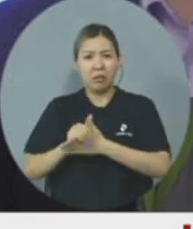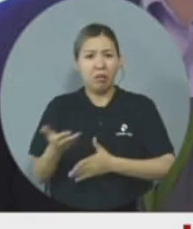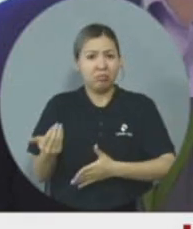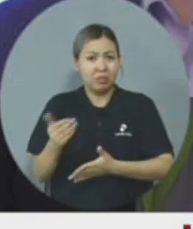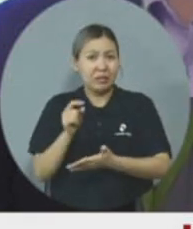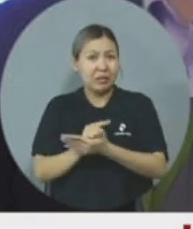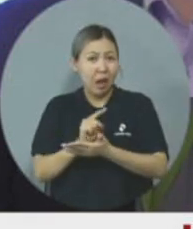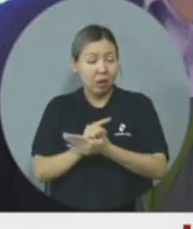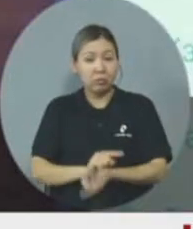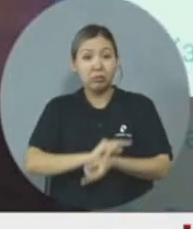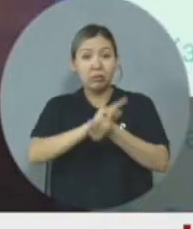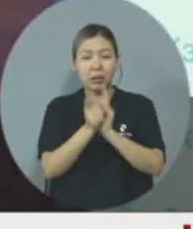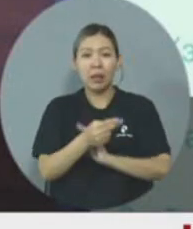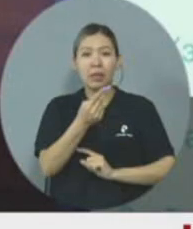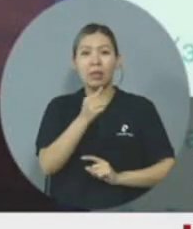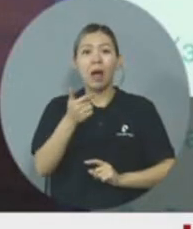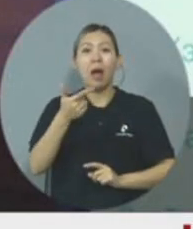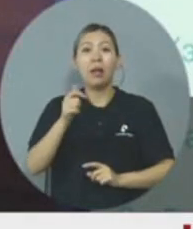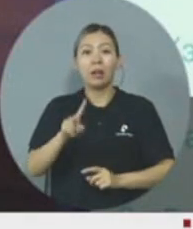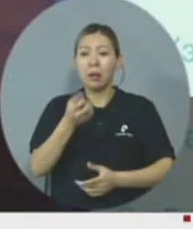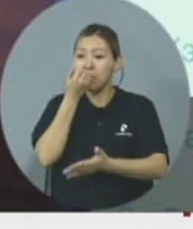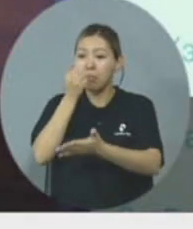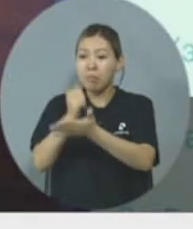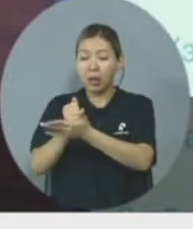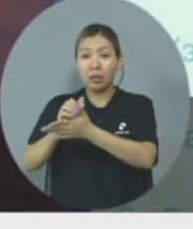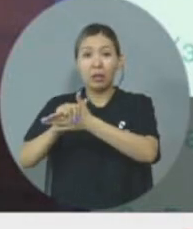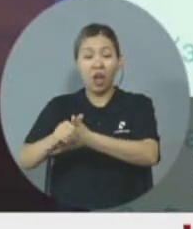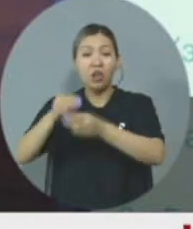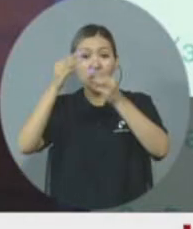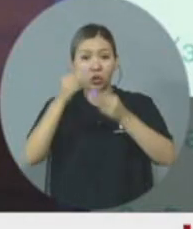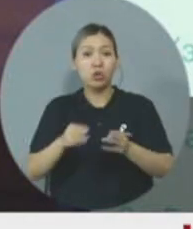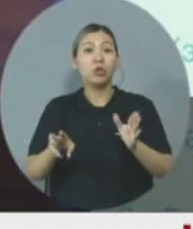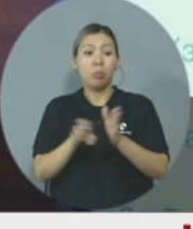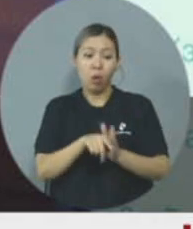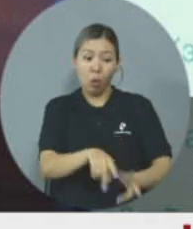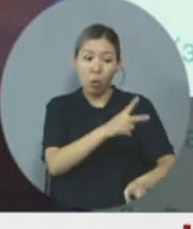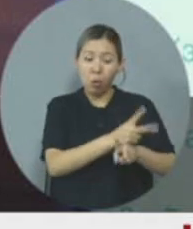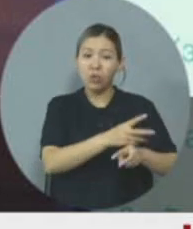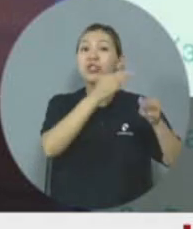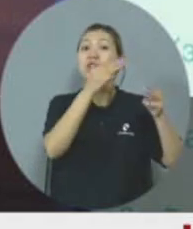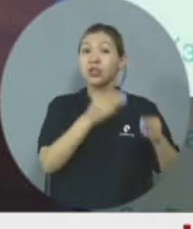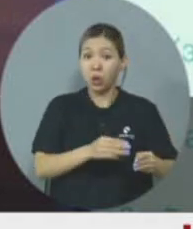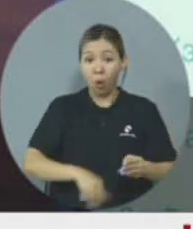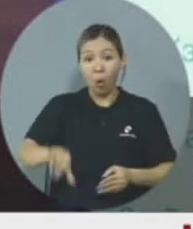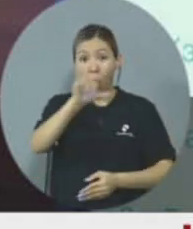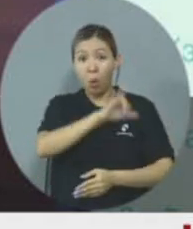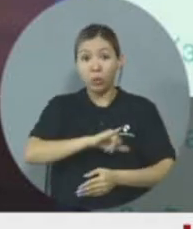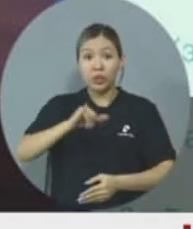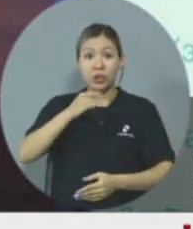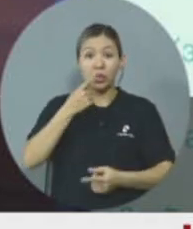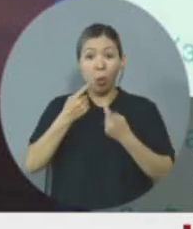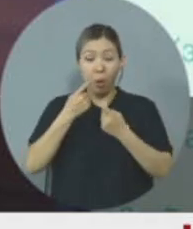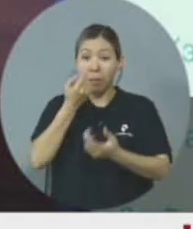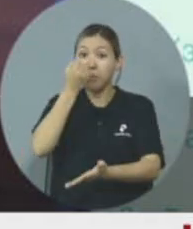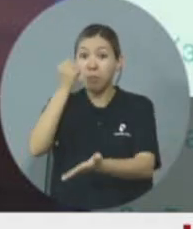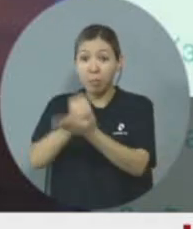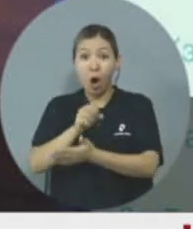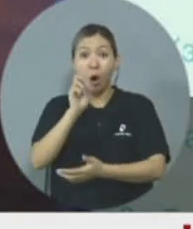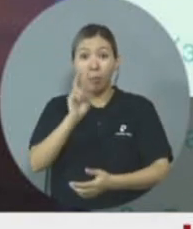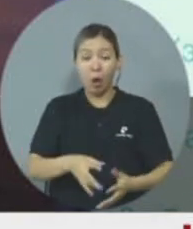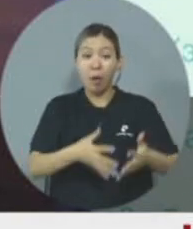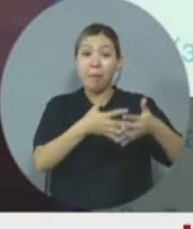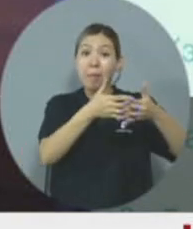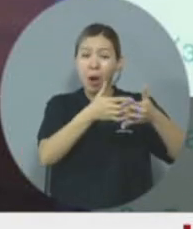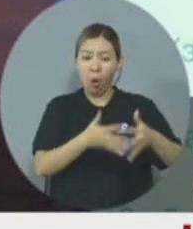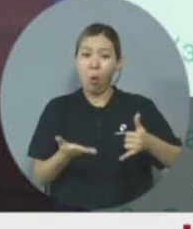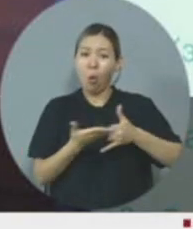даатгалын баталгаагаар шийдэх бүрэн боломж байгааг хуулиар шийднэ гэлээ. Энэ хуулийг хэрэв улсын хурал баталсан тохиолдолд орон сууцны урьдчилгаа төлбөрөөс